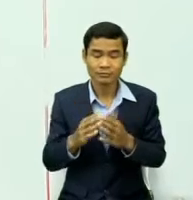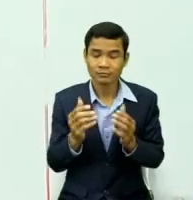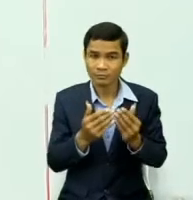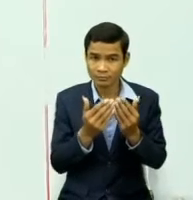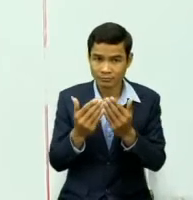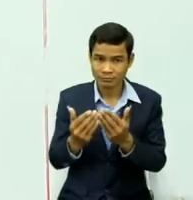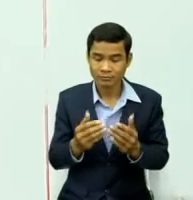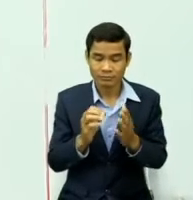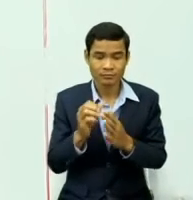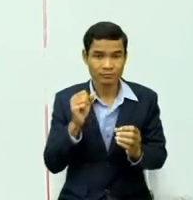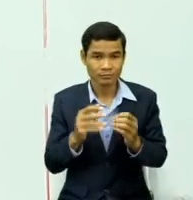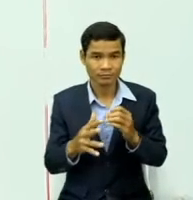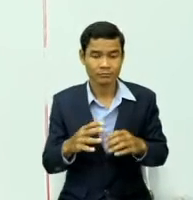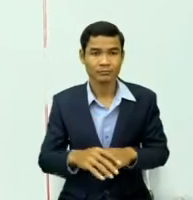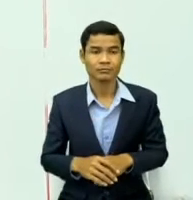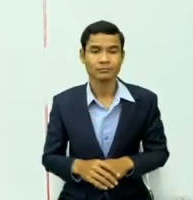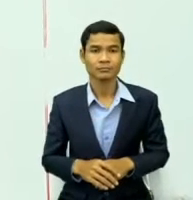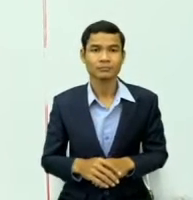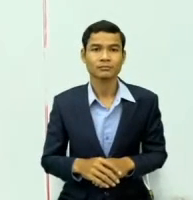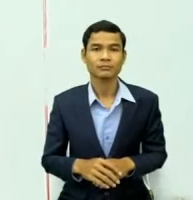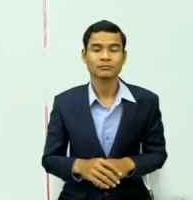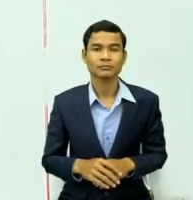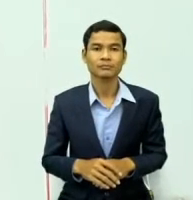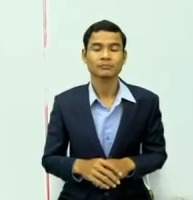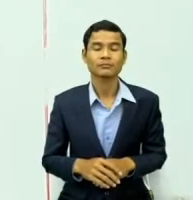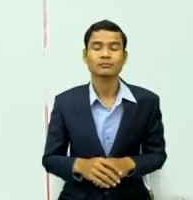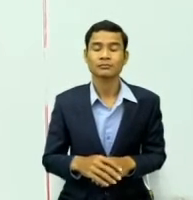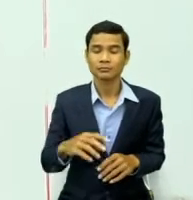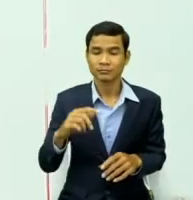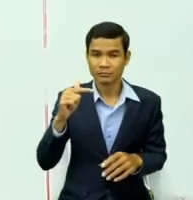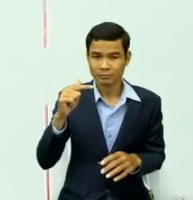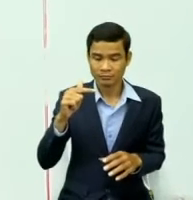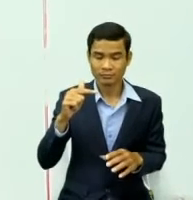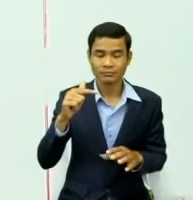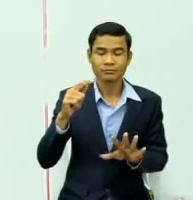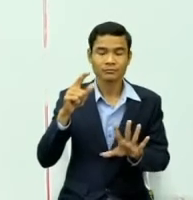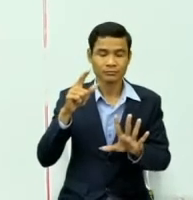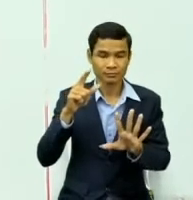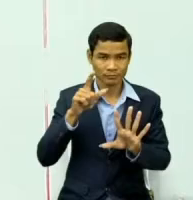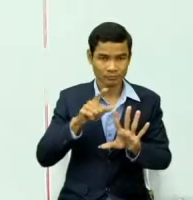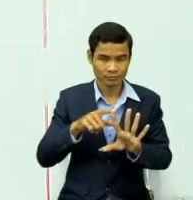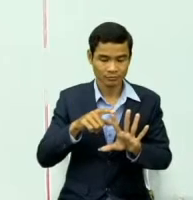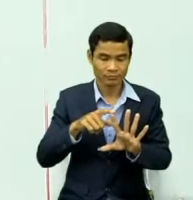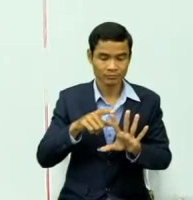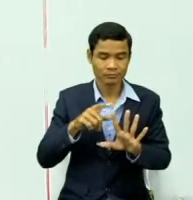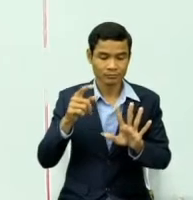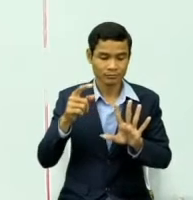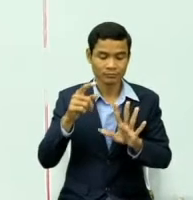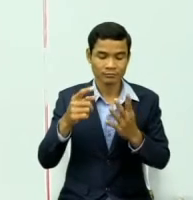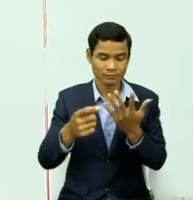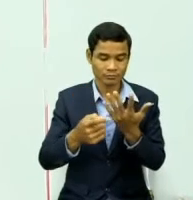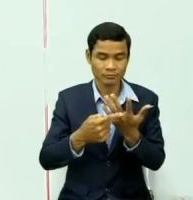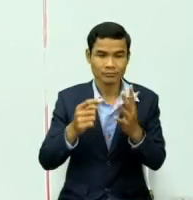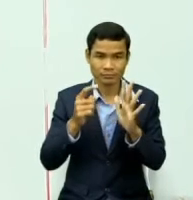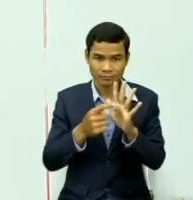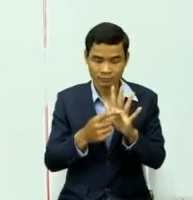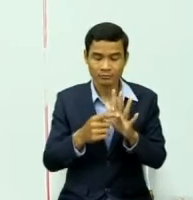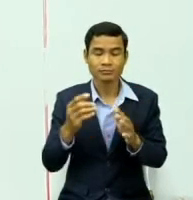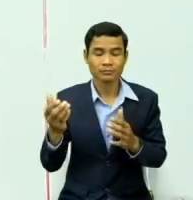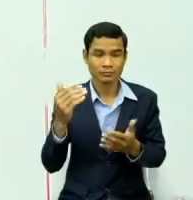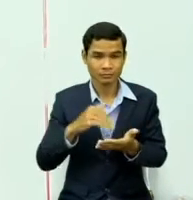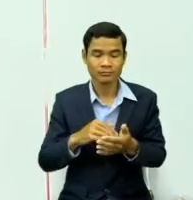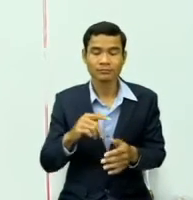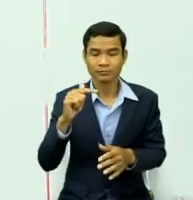khỉ chắc phải đám ngó ăn ngâm chà ăn chỉ mùi khỉ một đồng